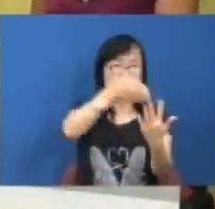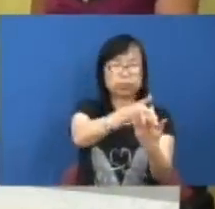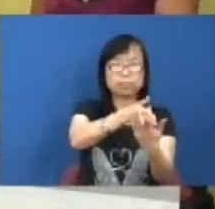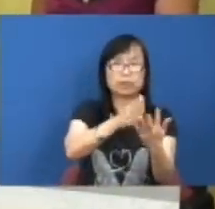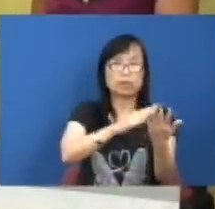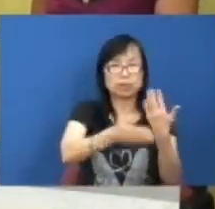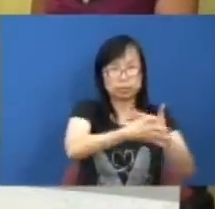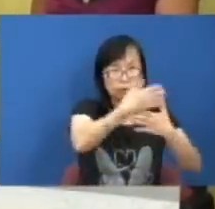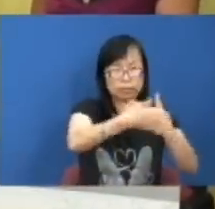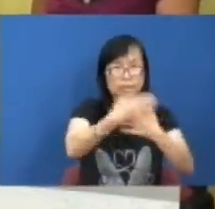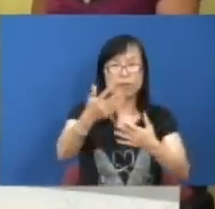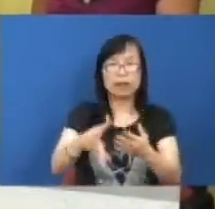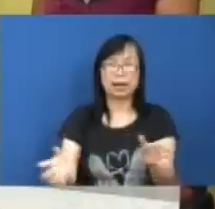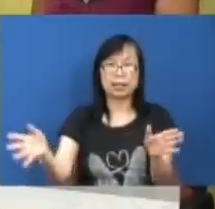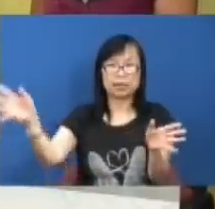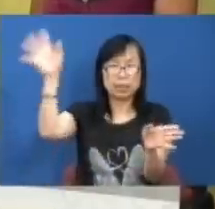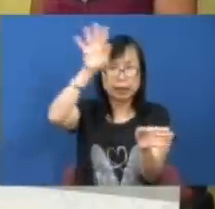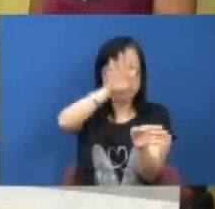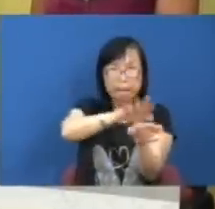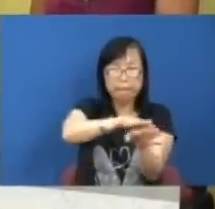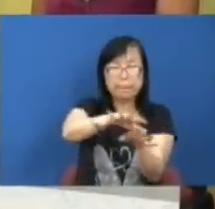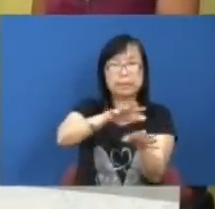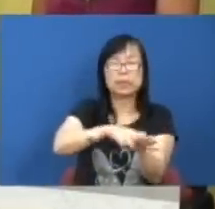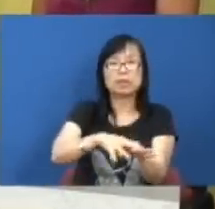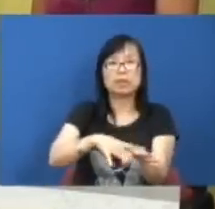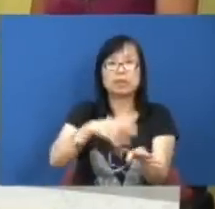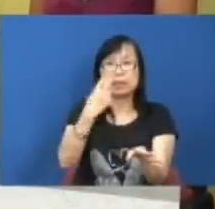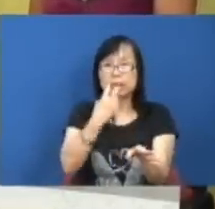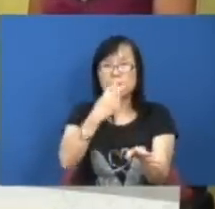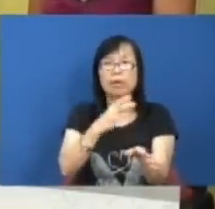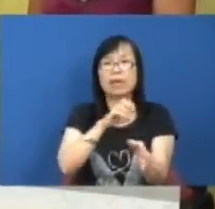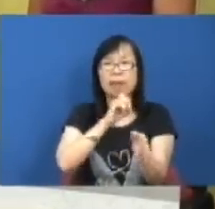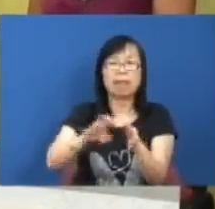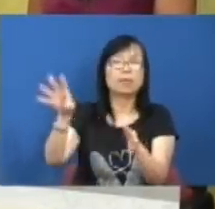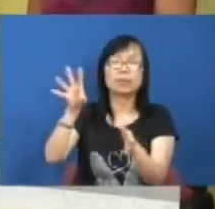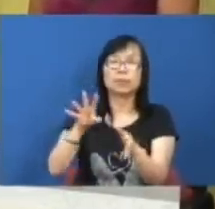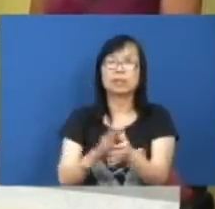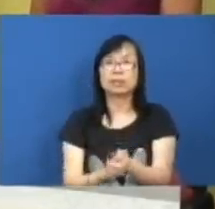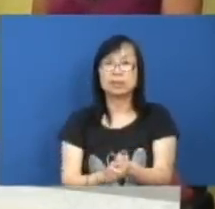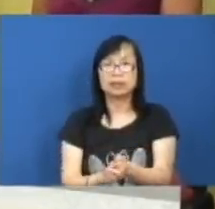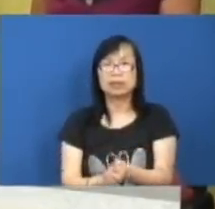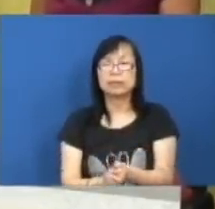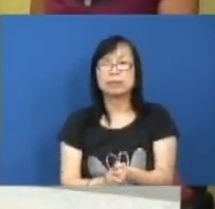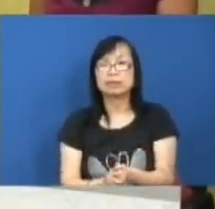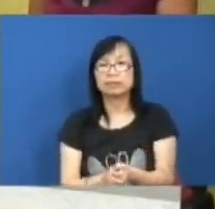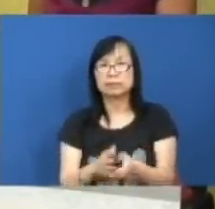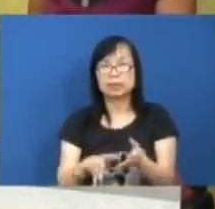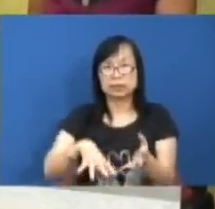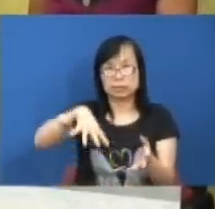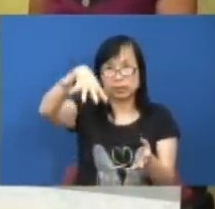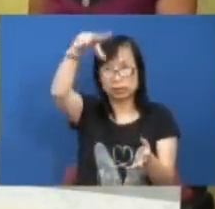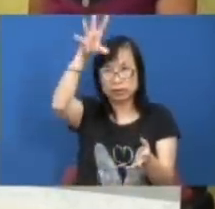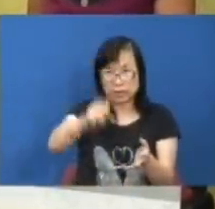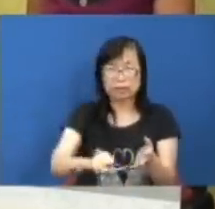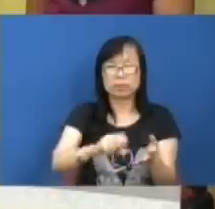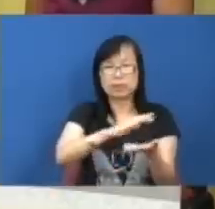係喺個冚嘅上面滴咗喺空氣之中流走咗，咁個淚痕嘅形成咧都會相對減少，同埋令整體個外觀